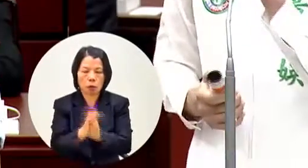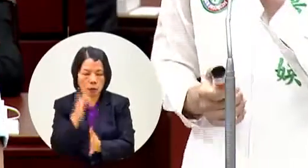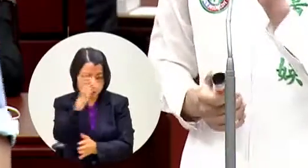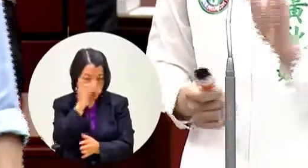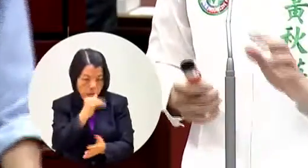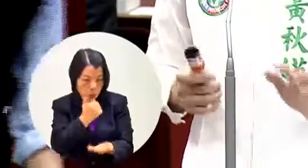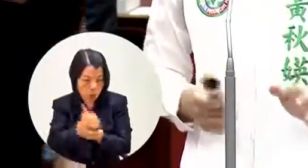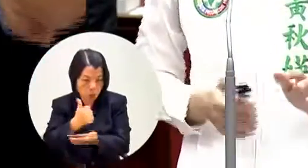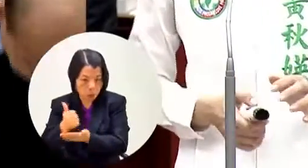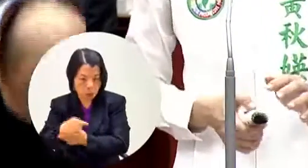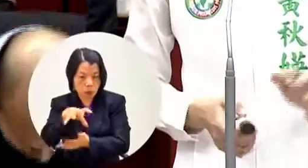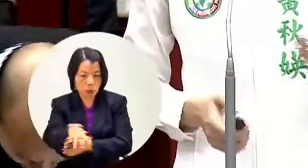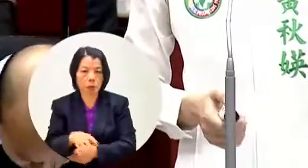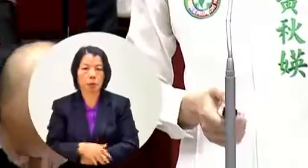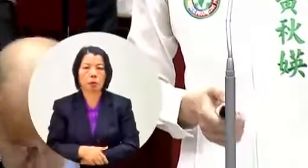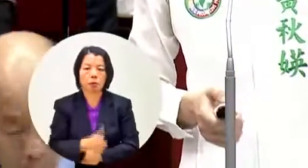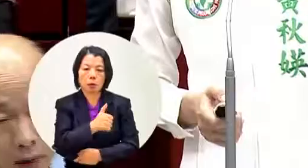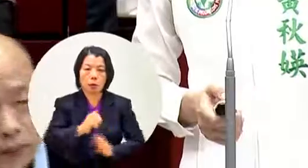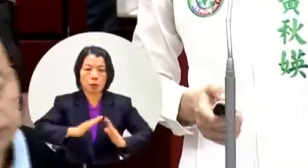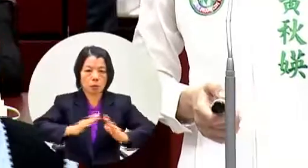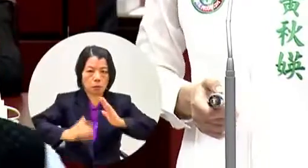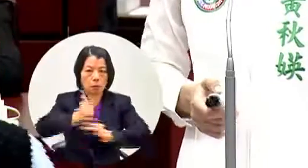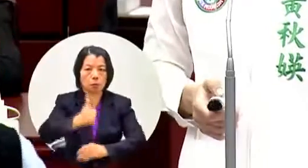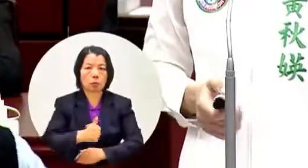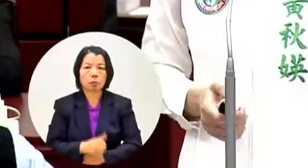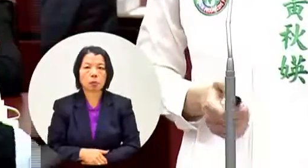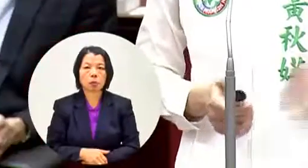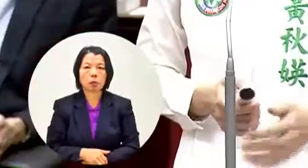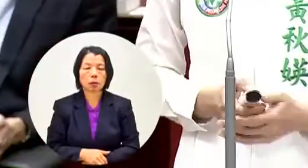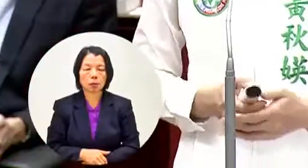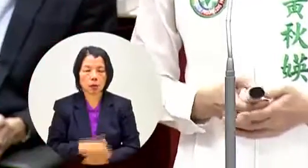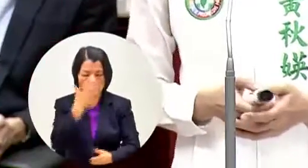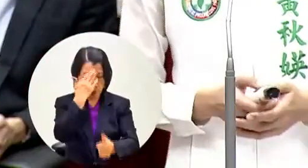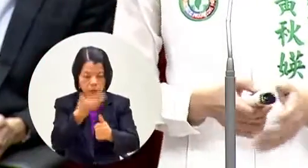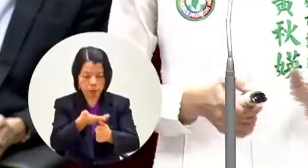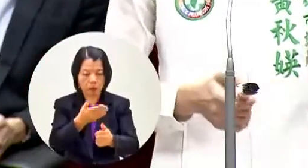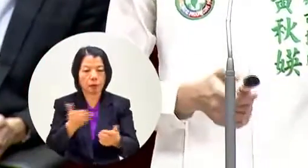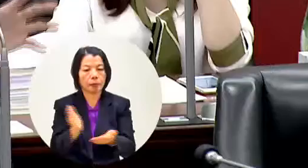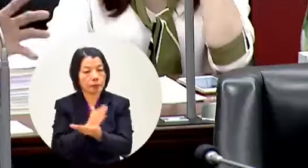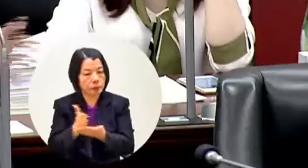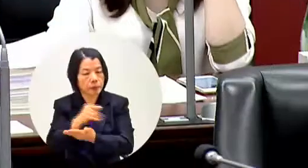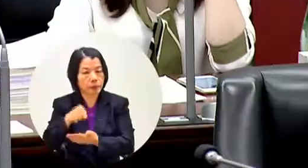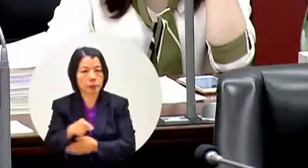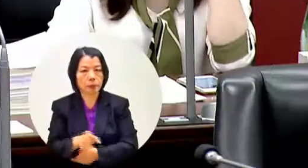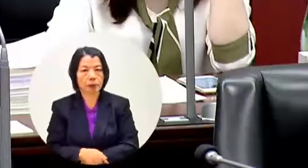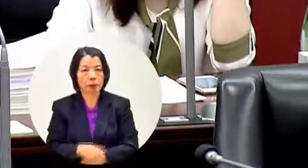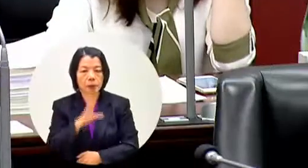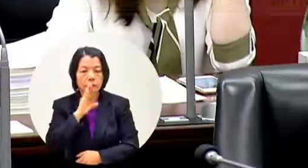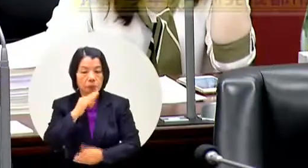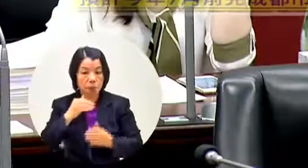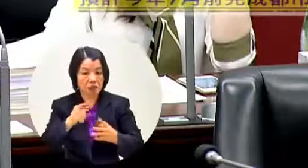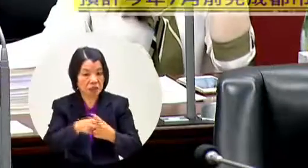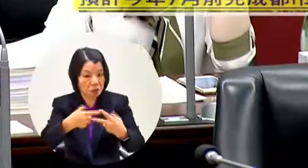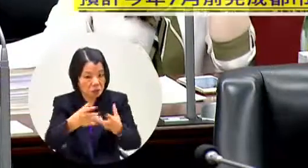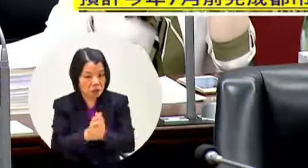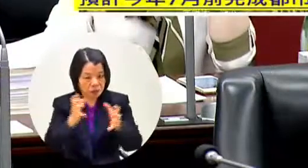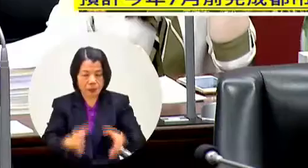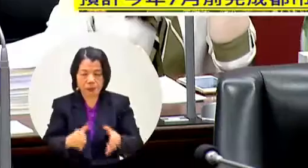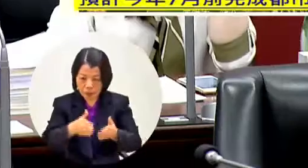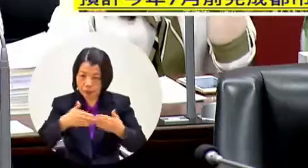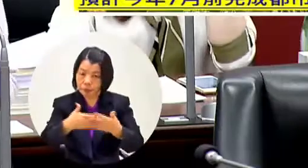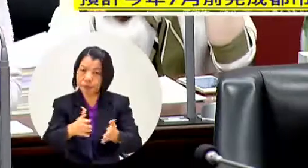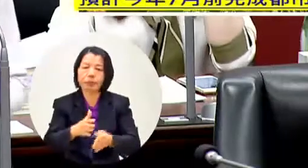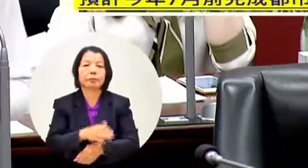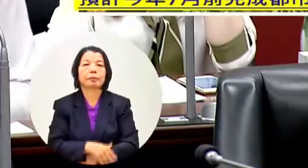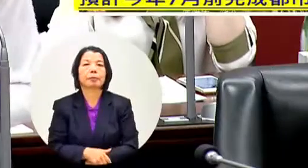是如果量一大，价格崩，养猪的又开始哭泣，所以我们一定要帮农民、渔民、畜农找，还有